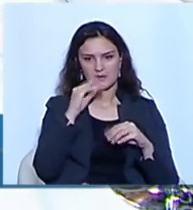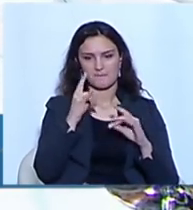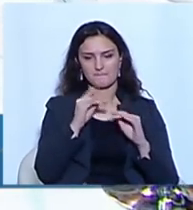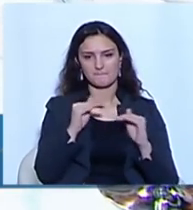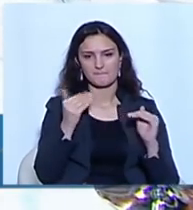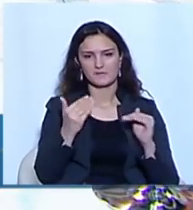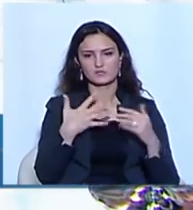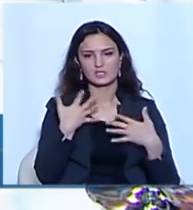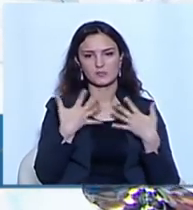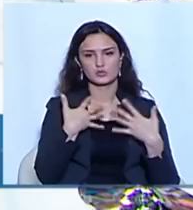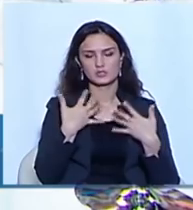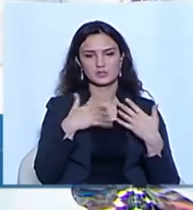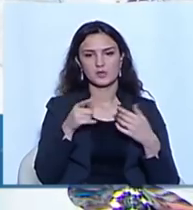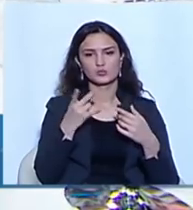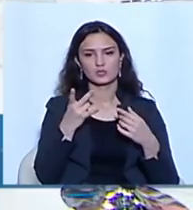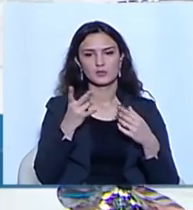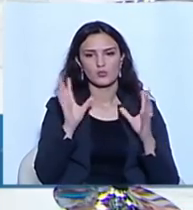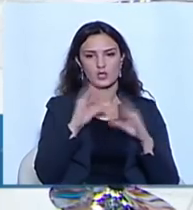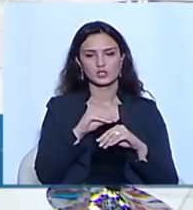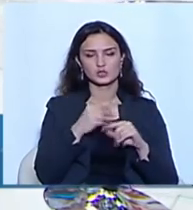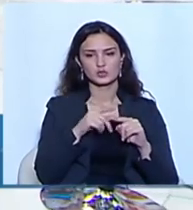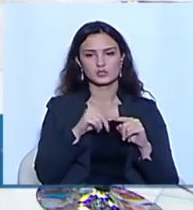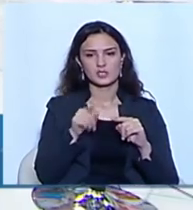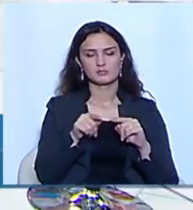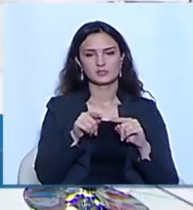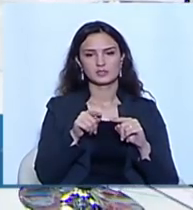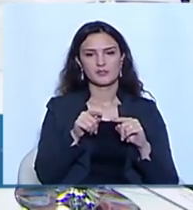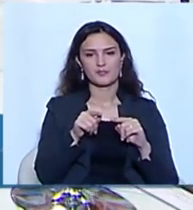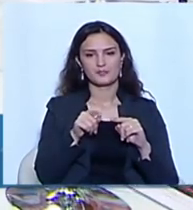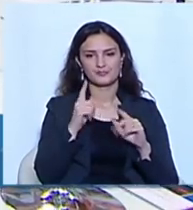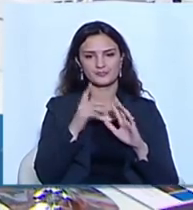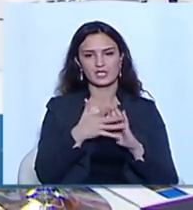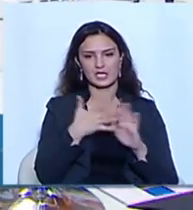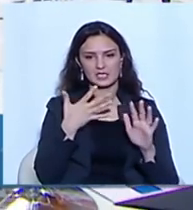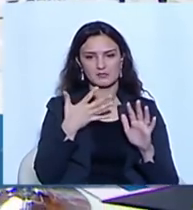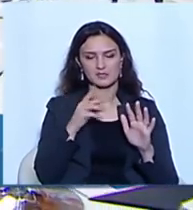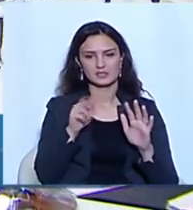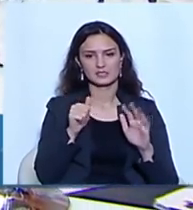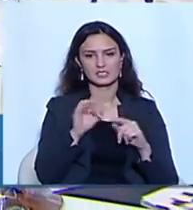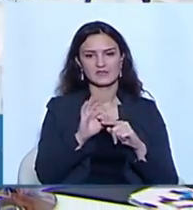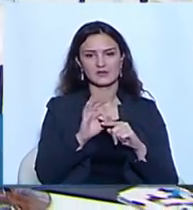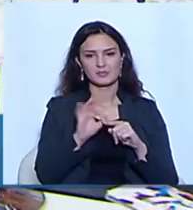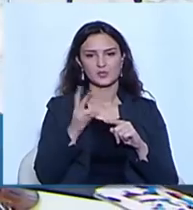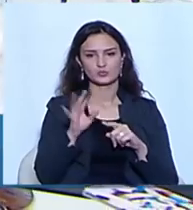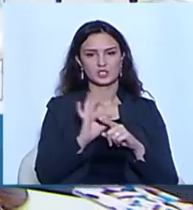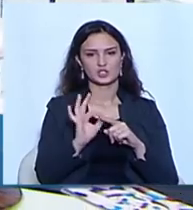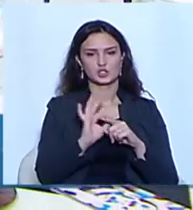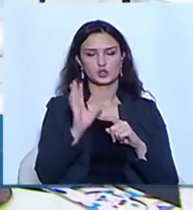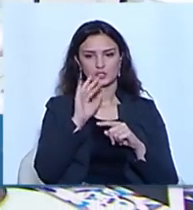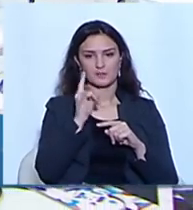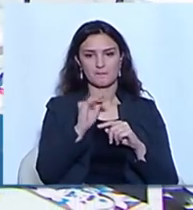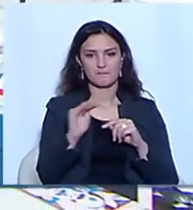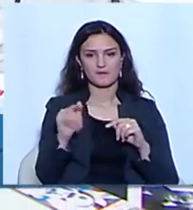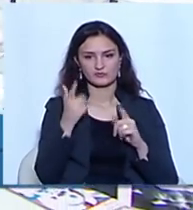ბავშვის ემოცია. მან უნდა მოახდინოს ამის დატევა, გაგება და ნერვები არ უნდა აეშალოს, როცა